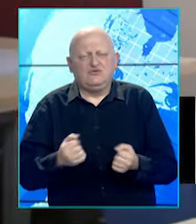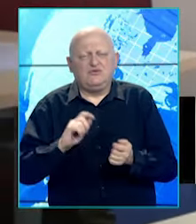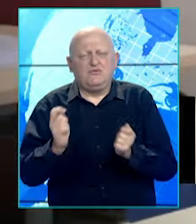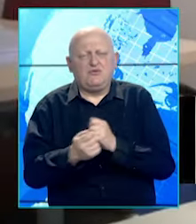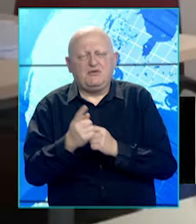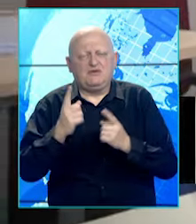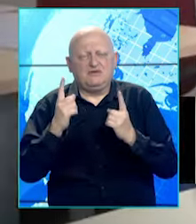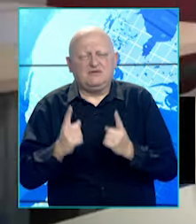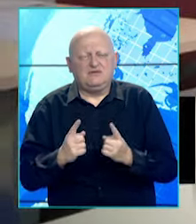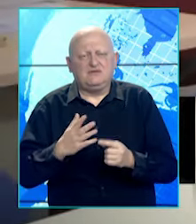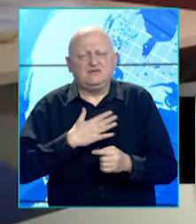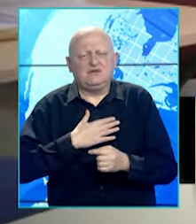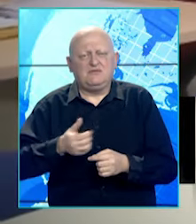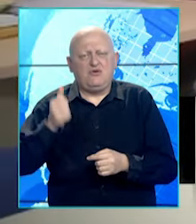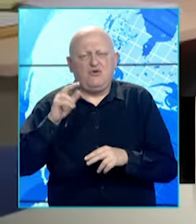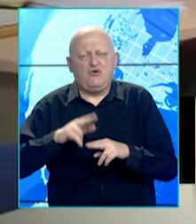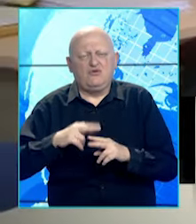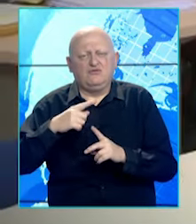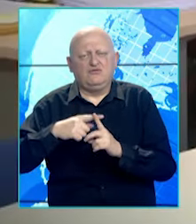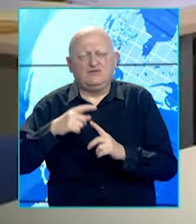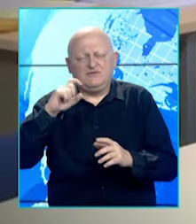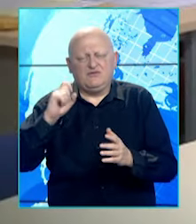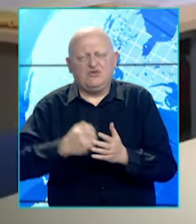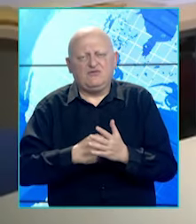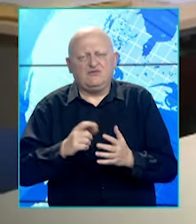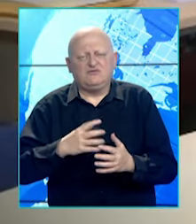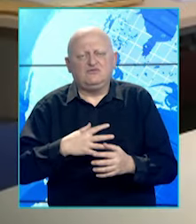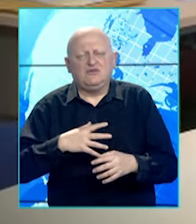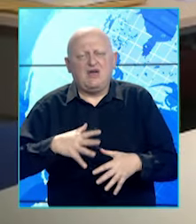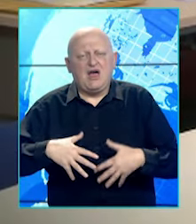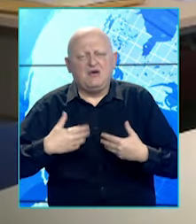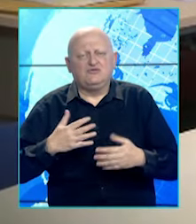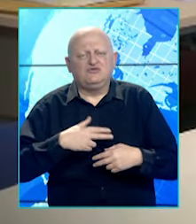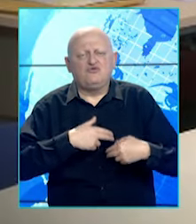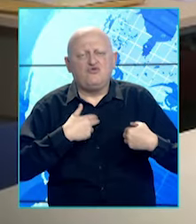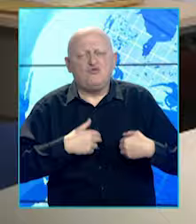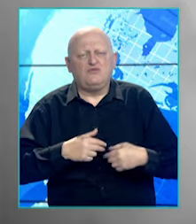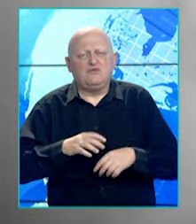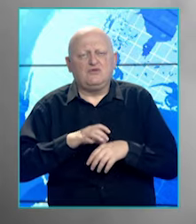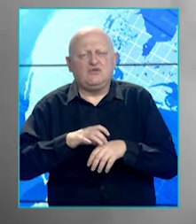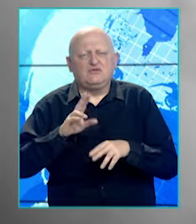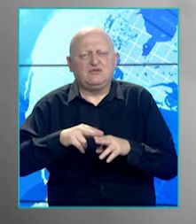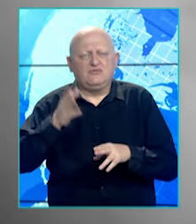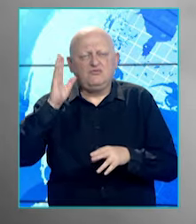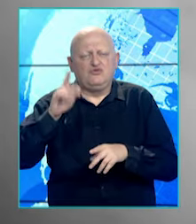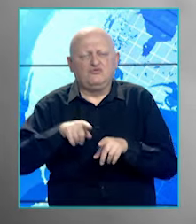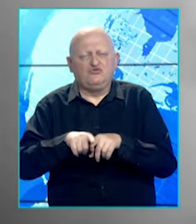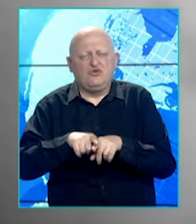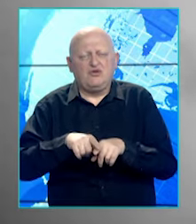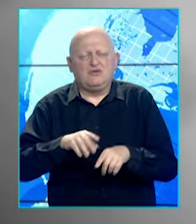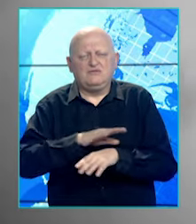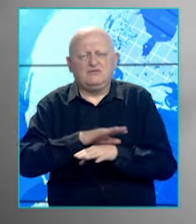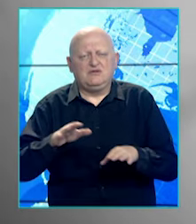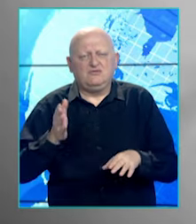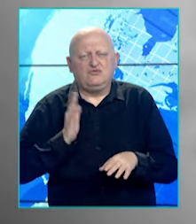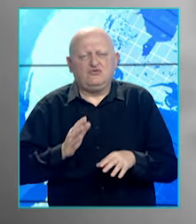taj status. Tako i za sebe ostavlja pozitivnu tvrdoglavost, neiscrpnu ambiciju i humanost za imperativ ostalim i budućim kolegama, ali i